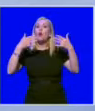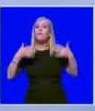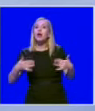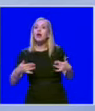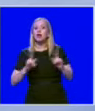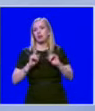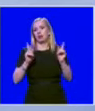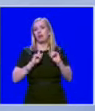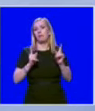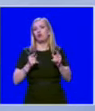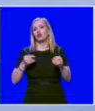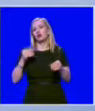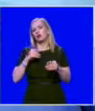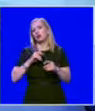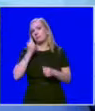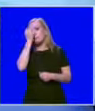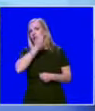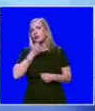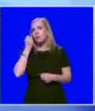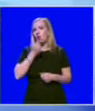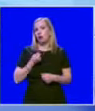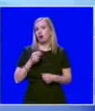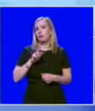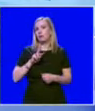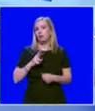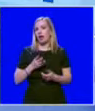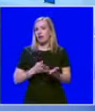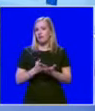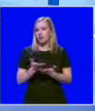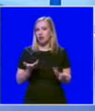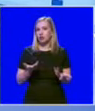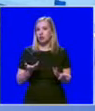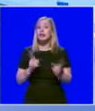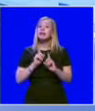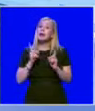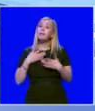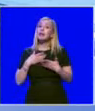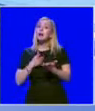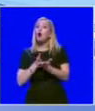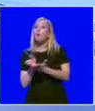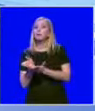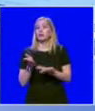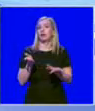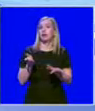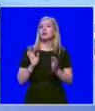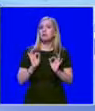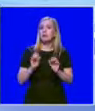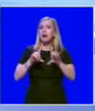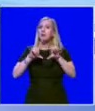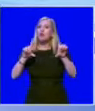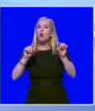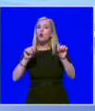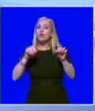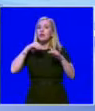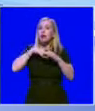или манипулирани по някакъв друг начин. Другото, което е важно, че няма да има опция, примерно някаква от бюлетините, която